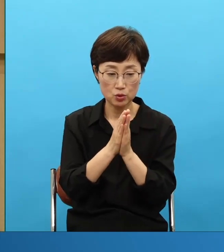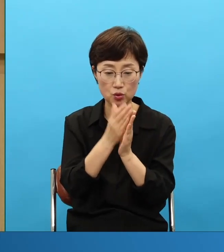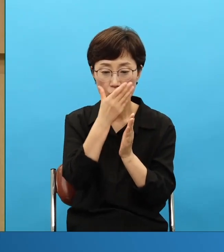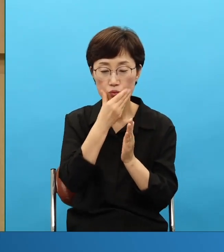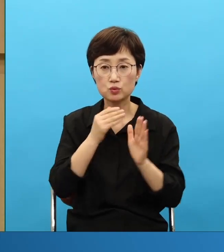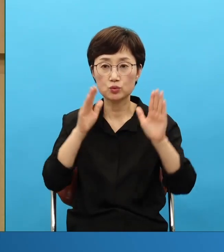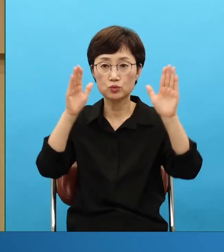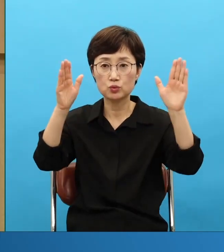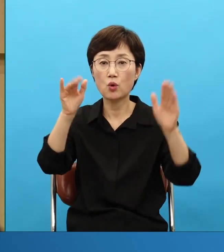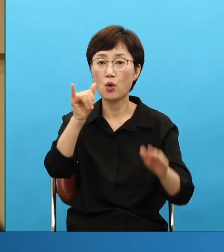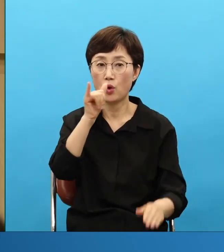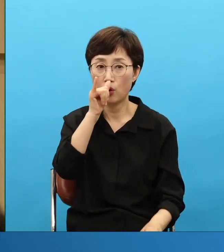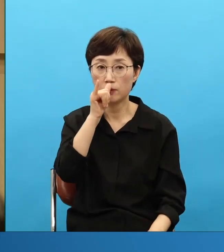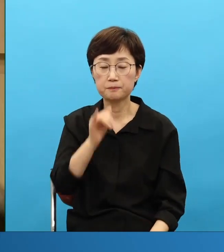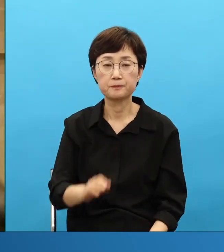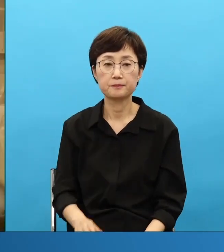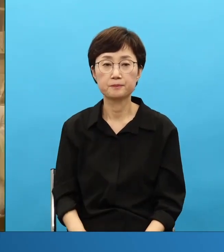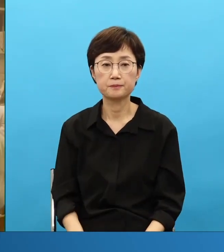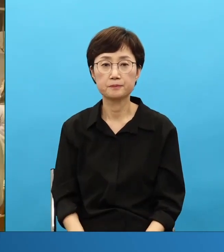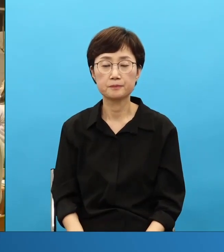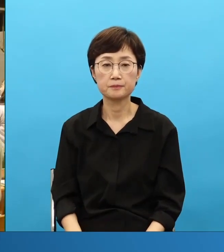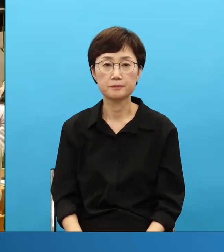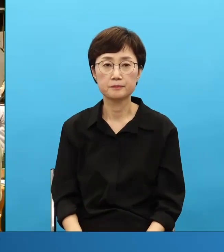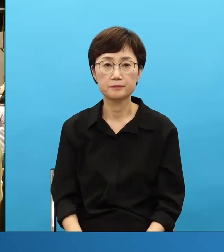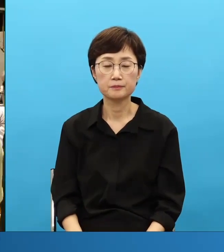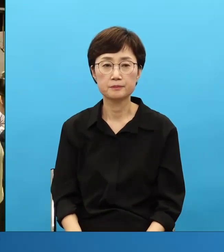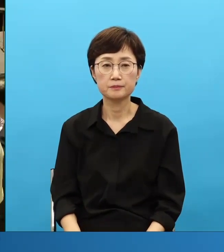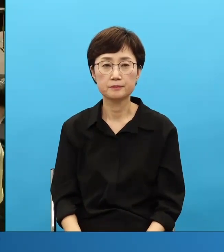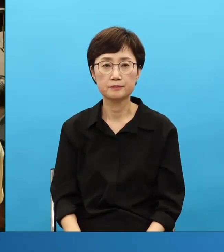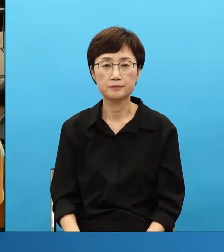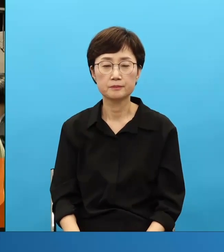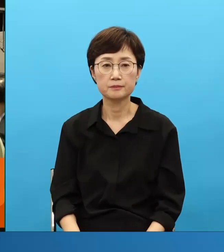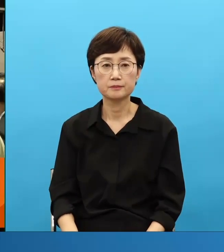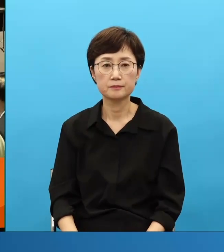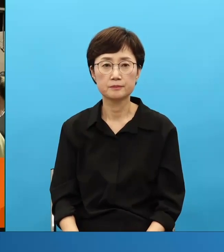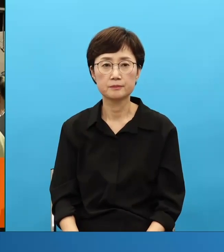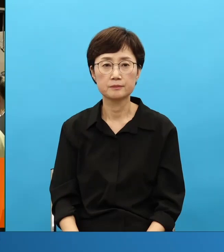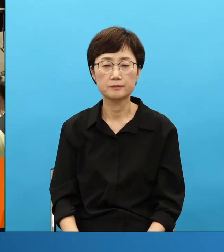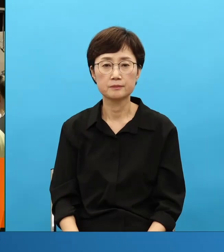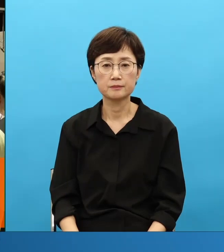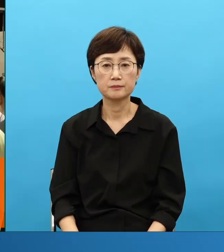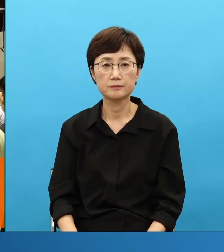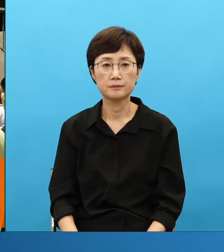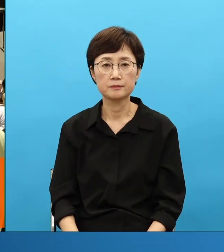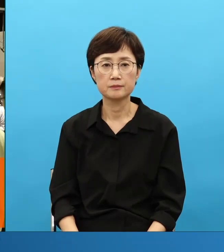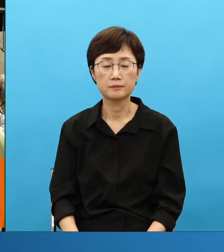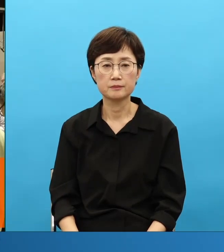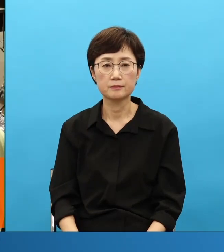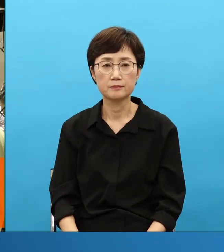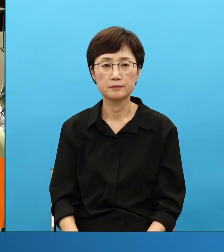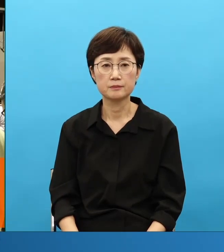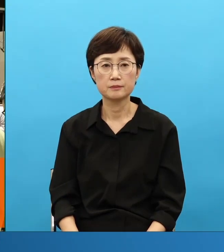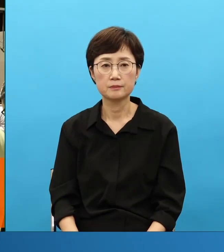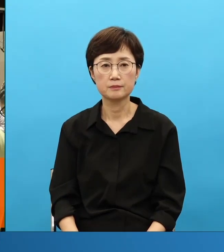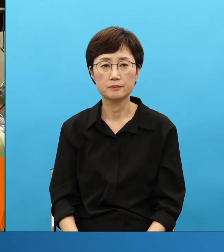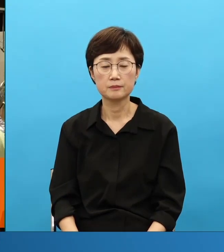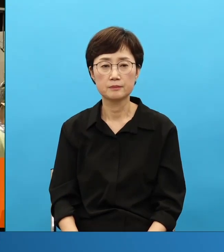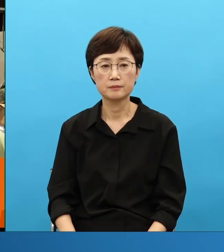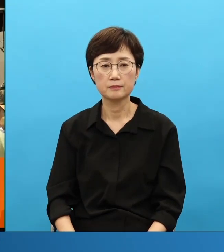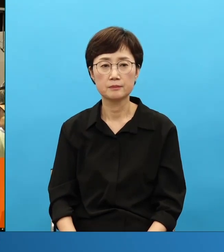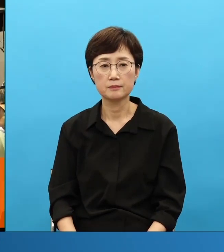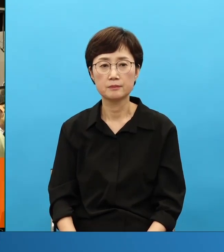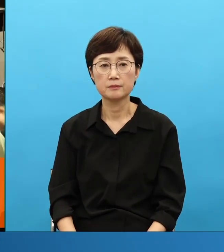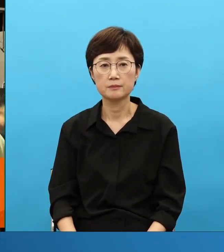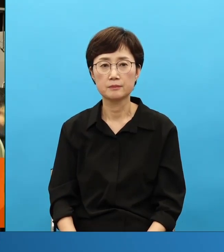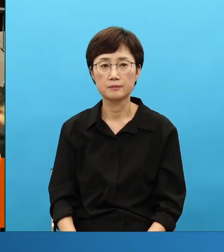하심으로 예배를 마치도록 하겠습니다. At this time, let us all rise as we sing together the hymn, O Lord in my life, and then we're going to also have the